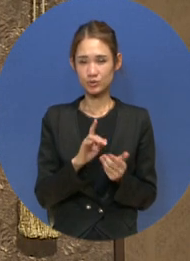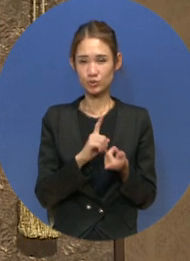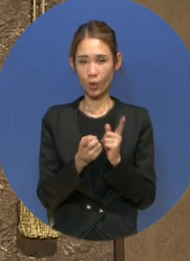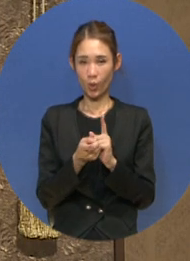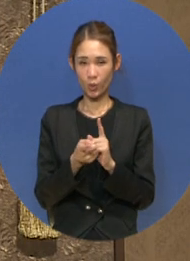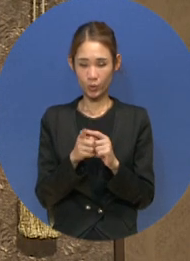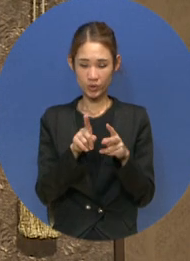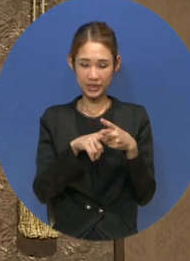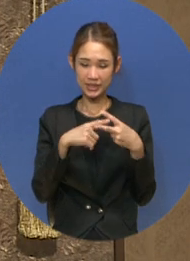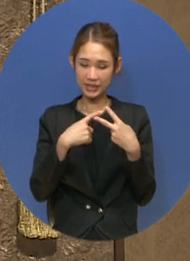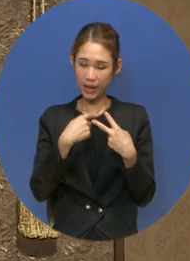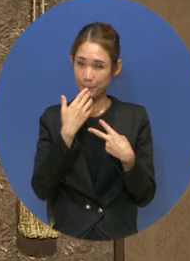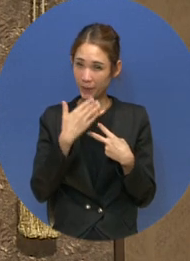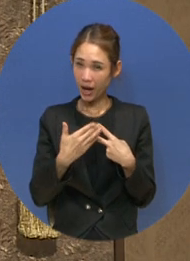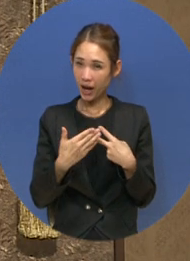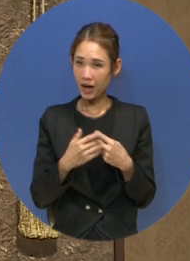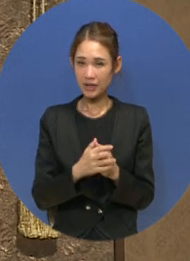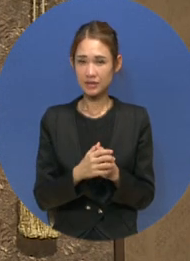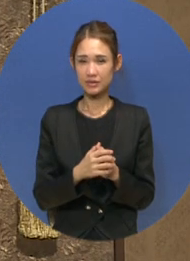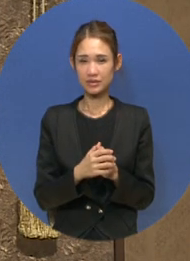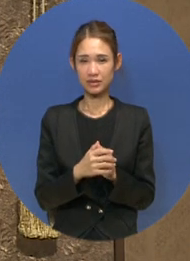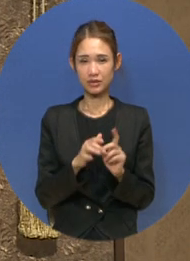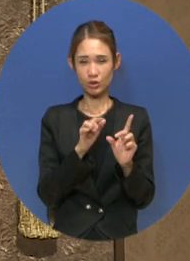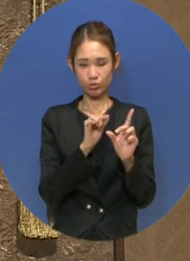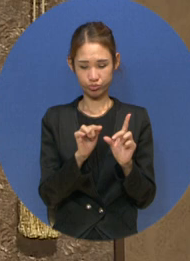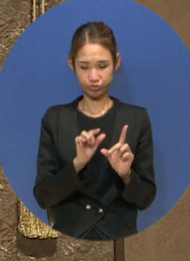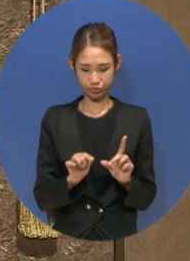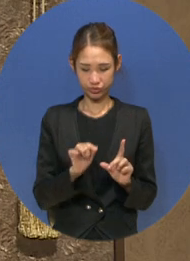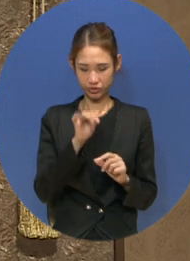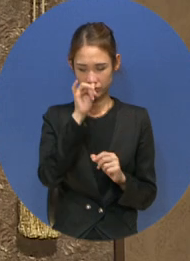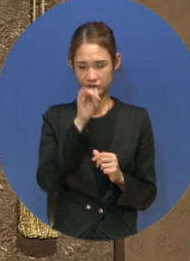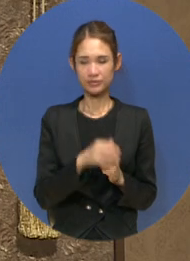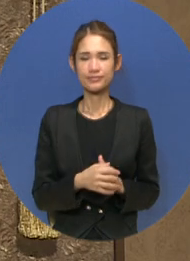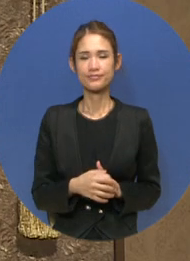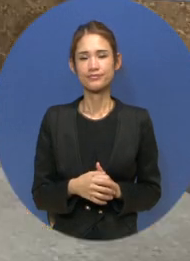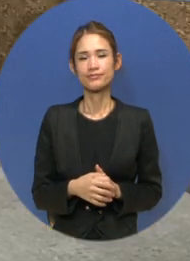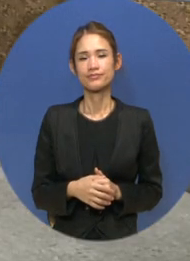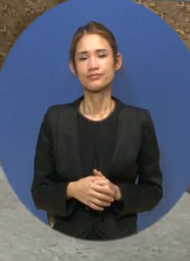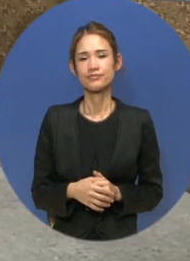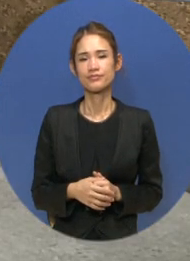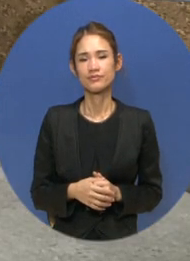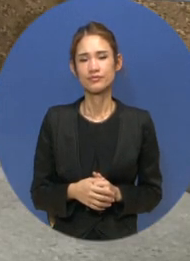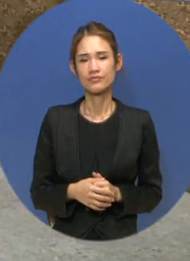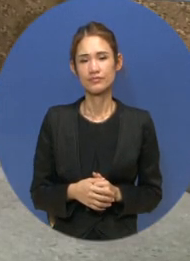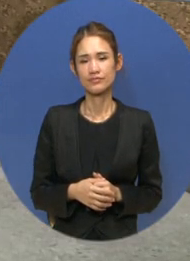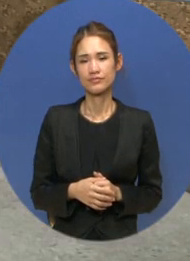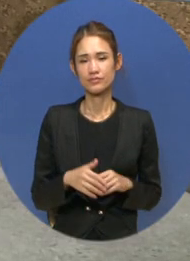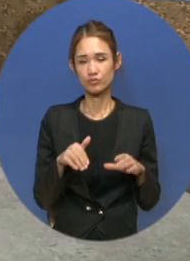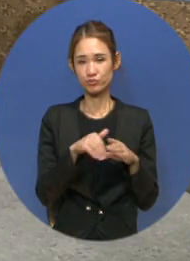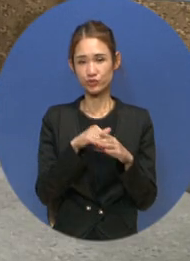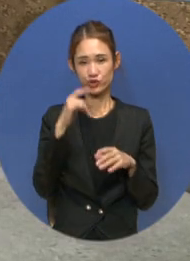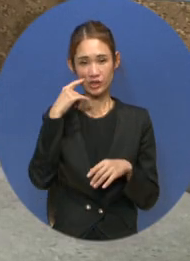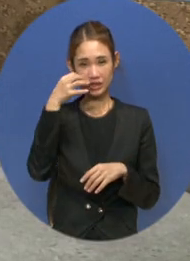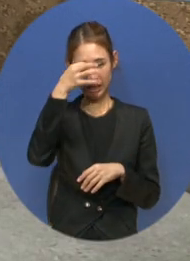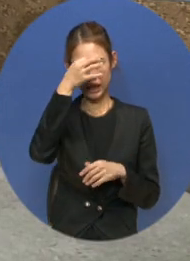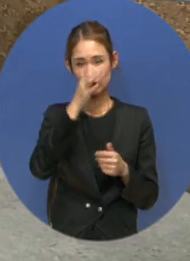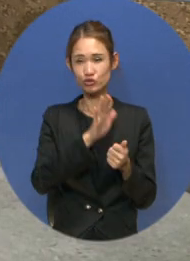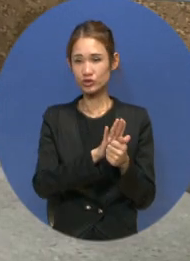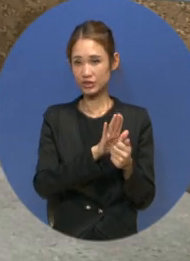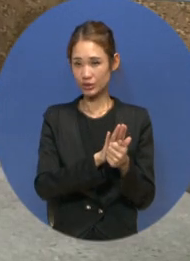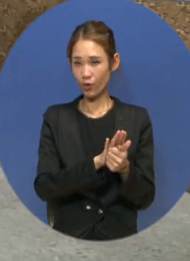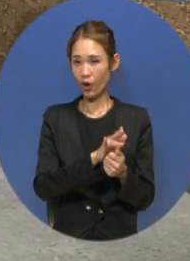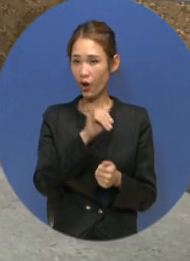대한 이해도 함께 할 수 있는 그런 부분들로 진행을 하고 있습니다. 네. 그리고 또 문화예술 쪽에도 지원을